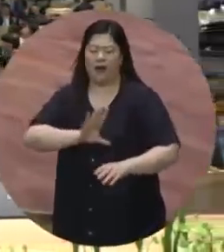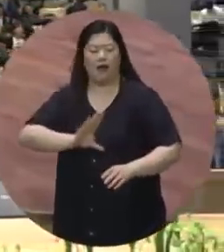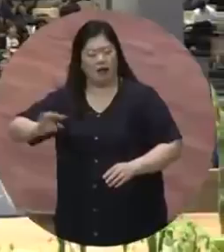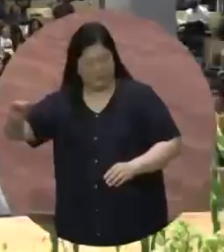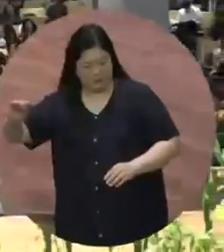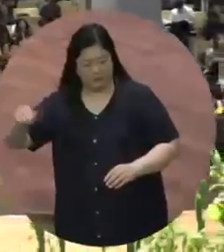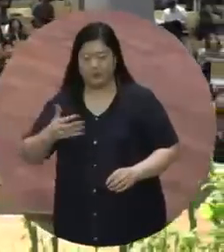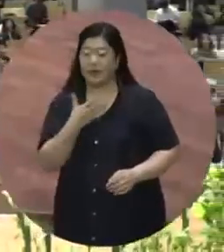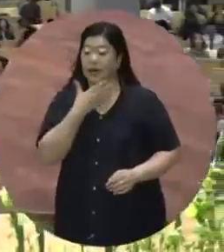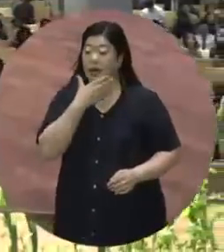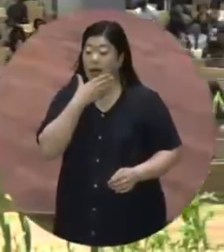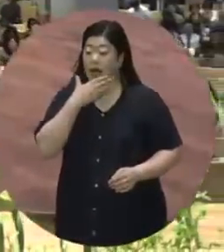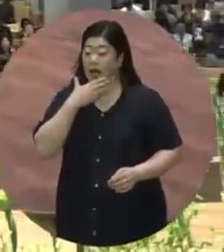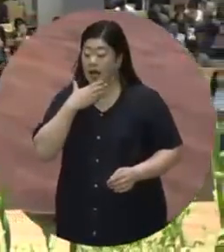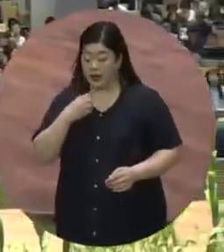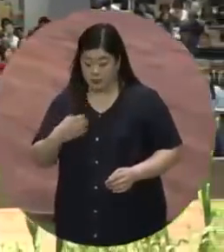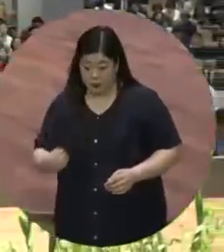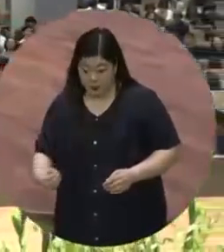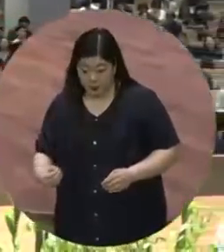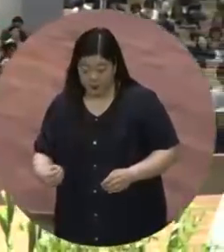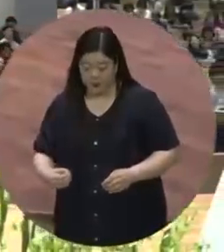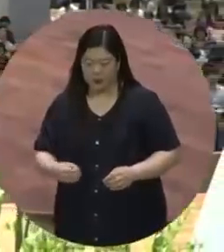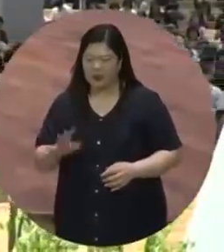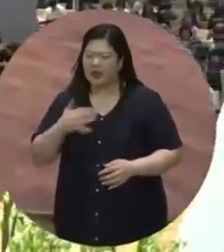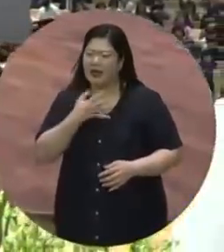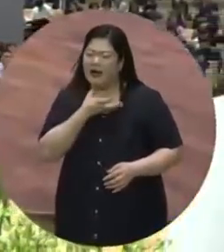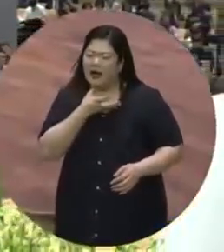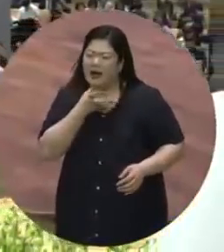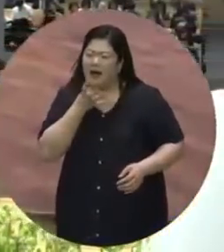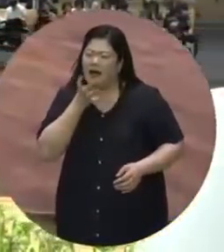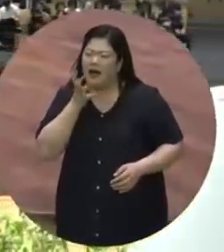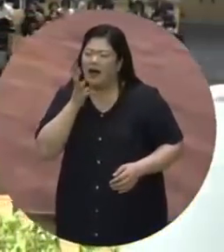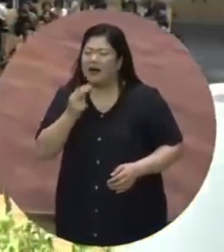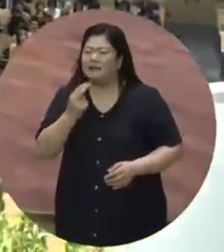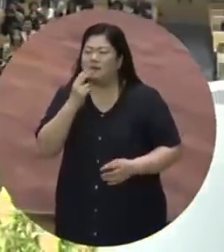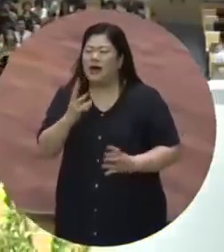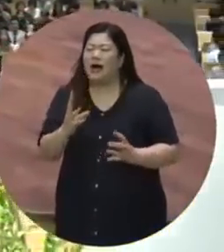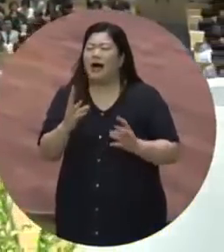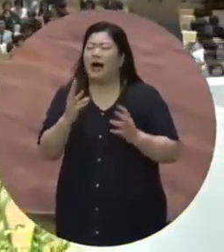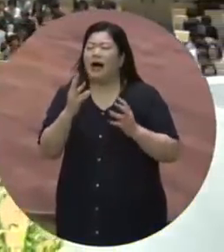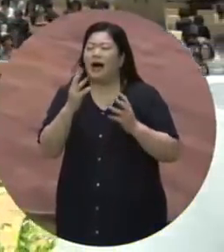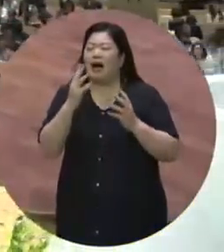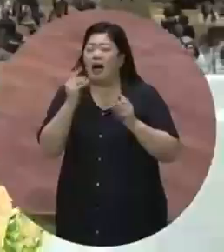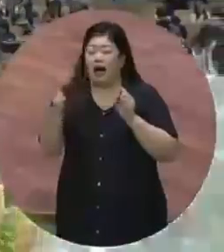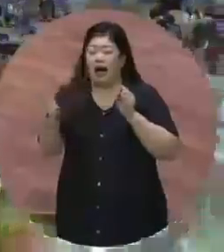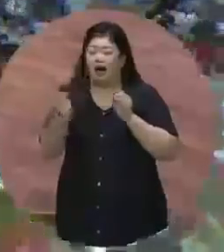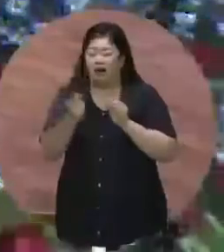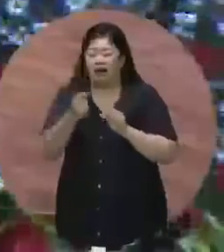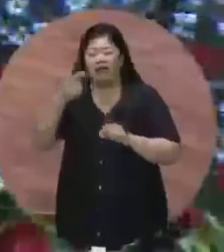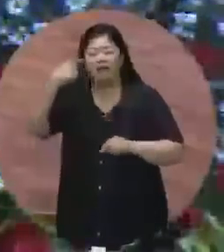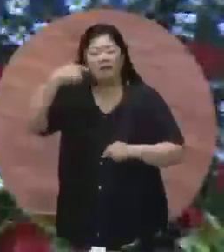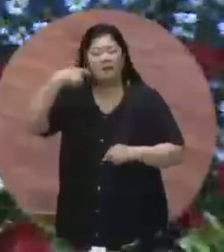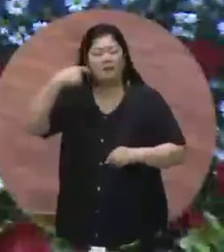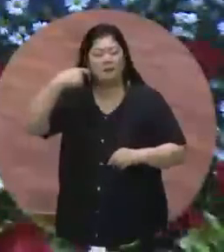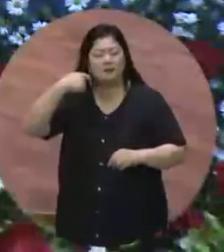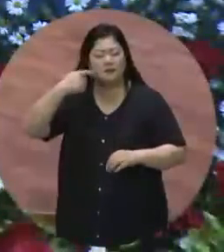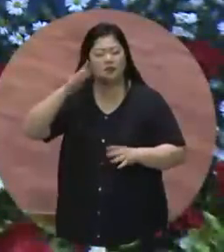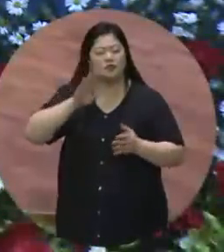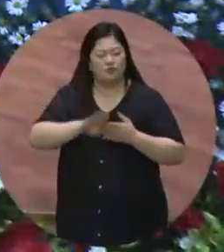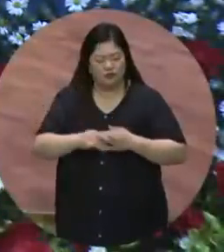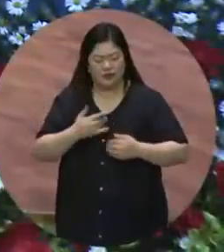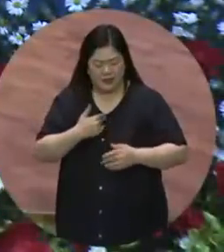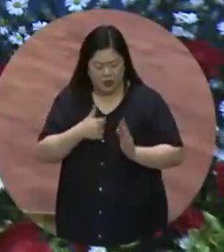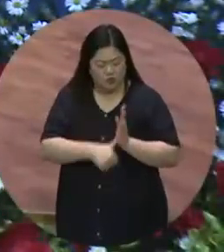아브라함이 자신의 죽음이 임박해 오함을 느끼고 마지막 정리하는 내용이에요. 오늘 이 본문에